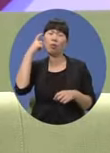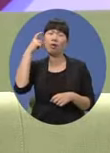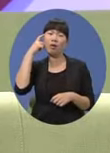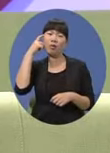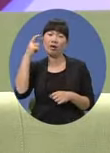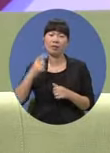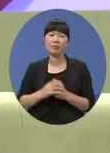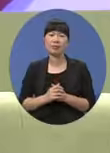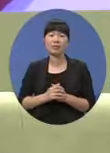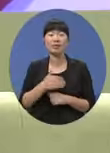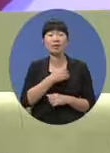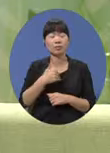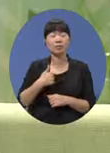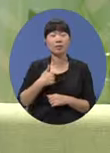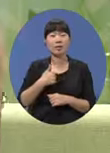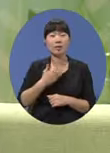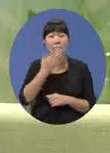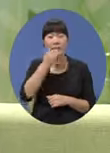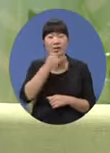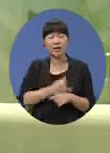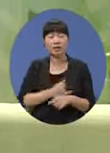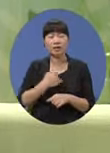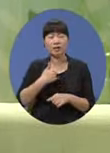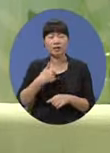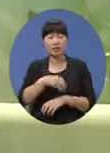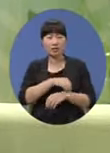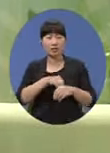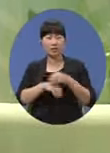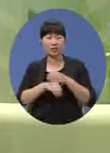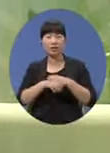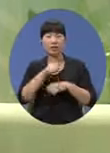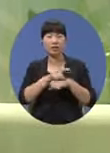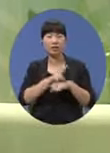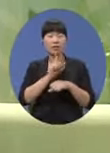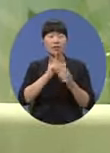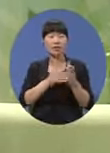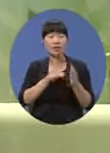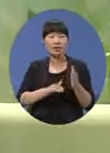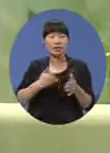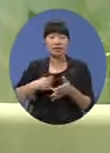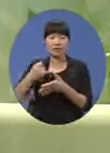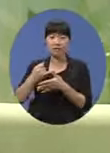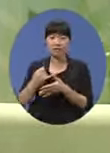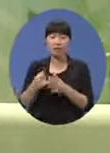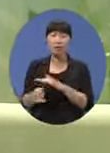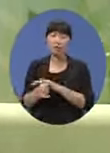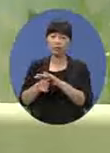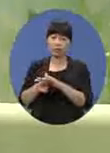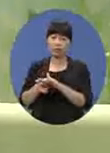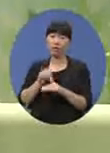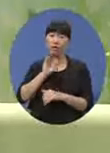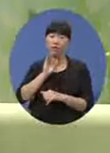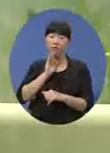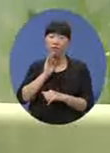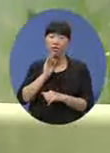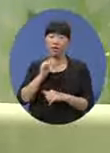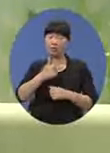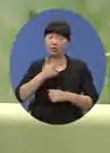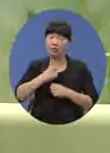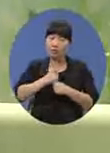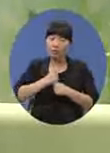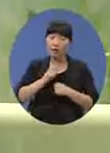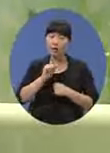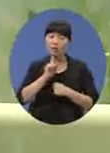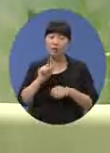걸까? 충분히 그러실 수 있을 것 같아요. 저도 굉장히 좀 적극적인 성격인데, 저희 아이는 굉장히 소극적이거든요. 너무나